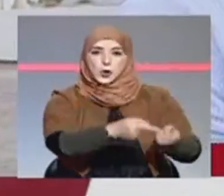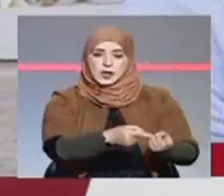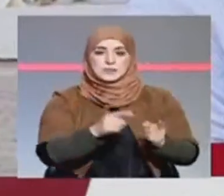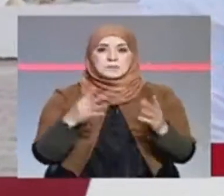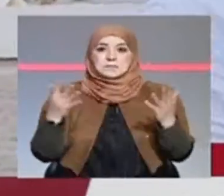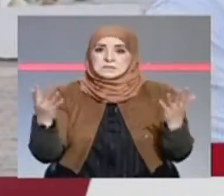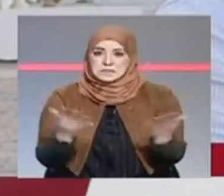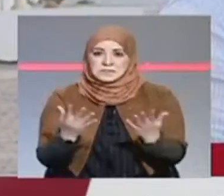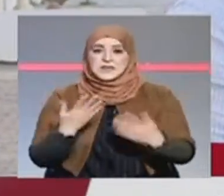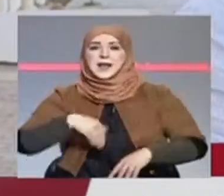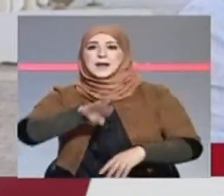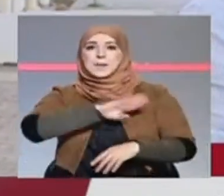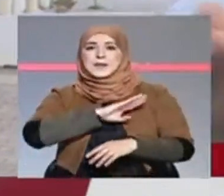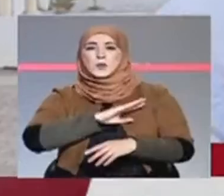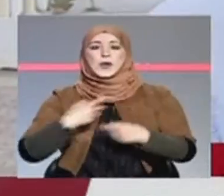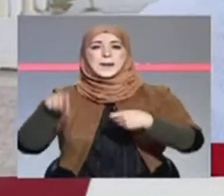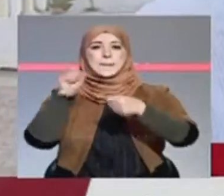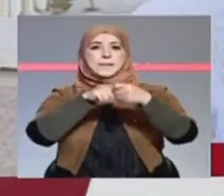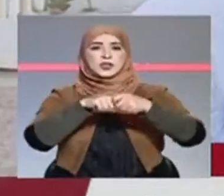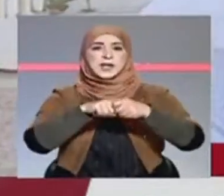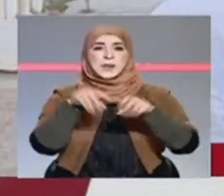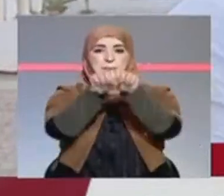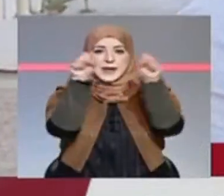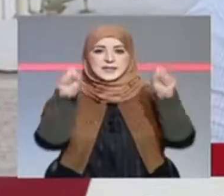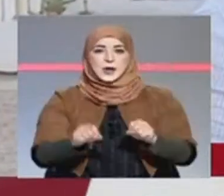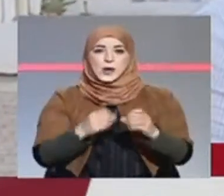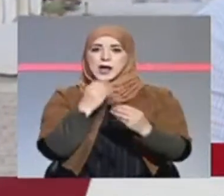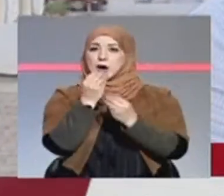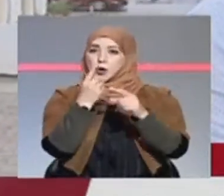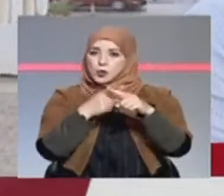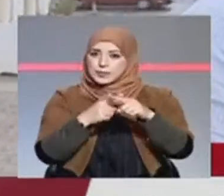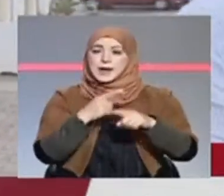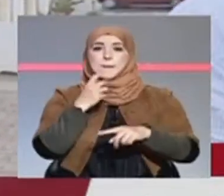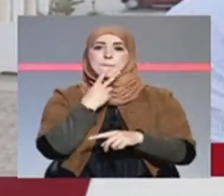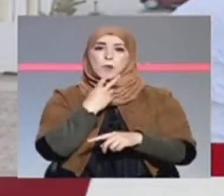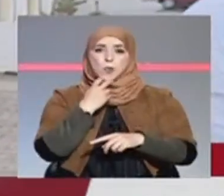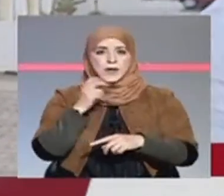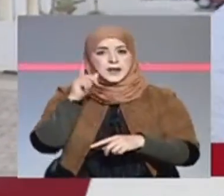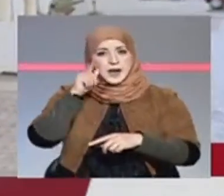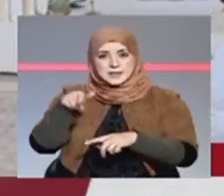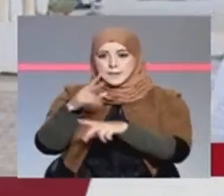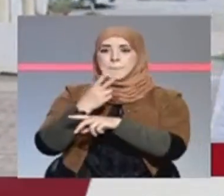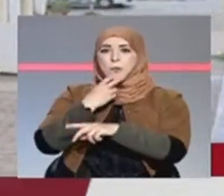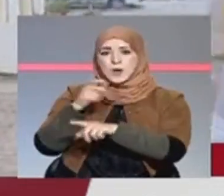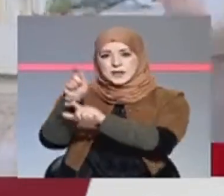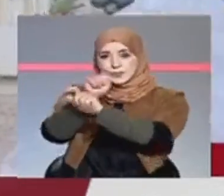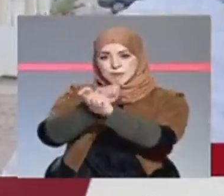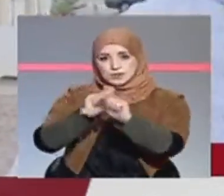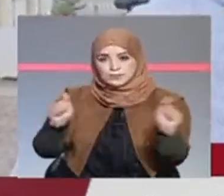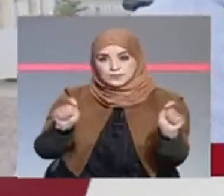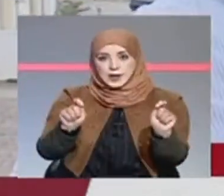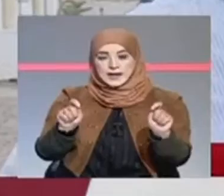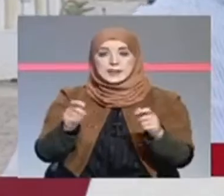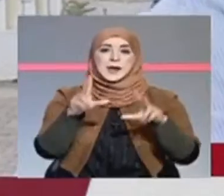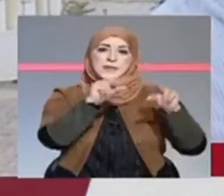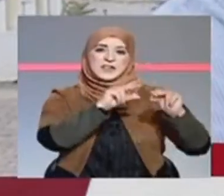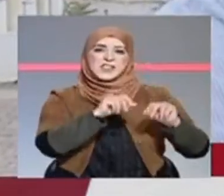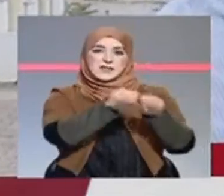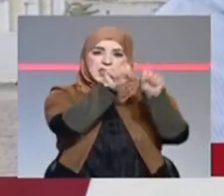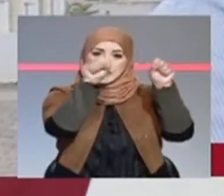المسؤوليه مشتركه ما بين الدوله وبين المواطن ال المواطن يحترم اه دوله زياده